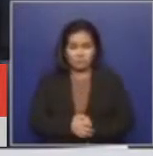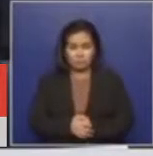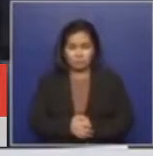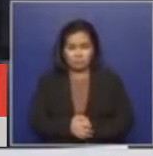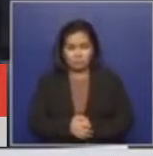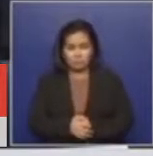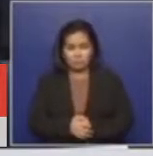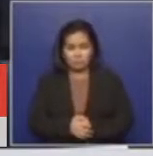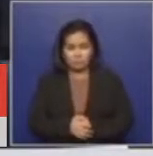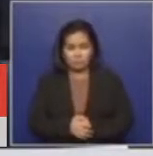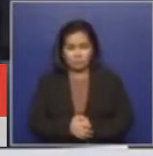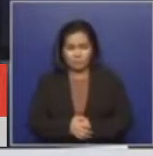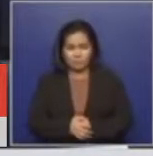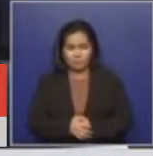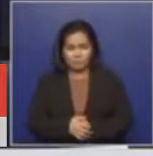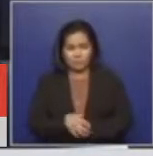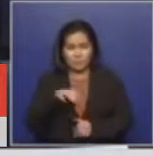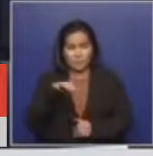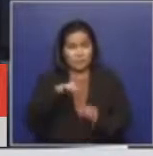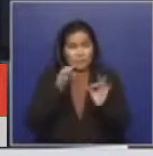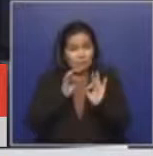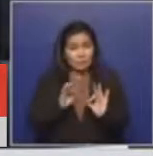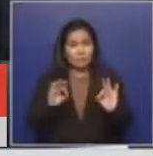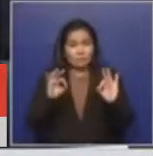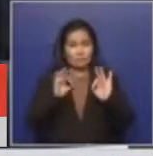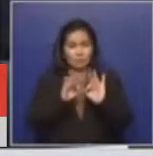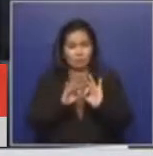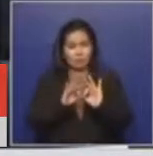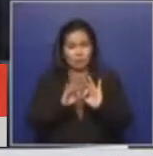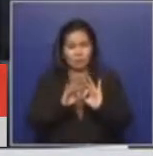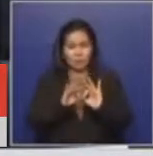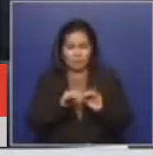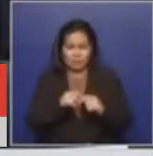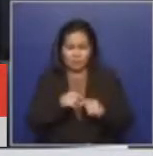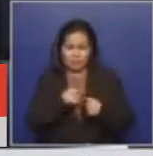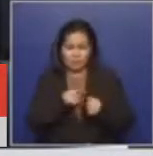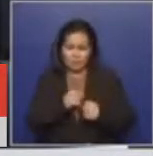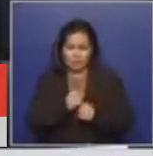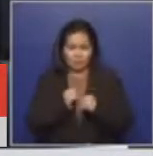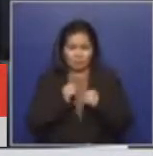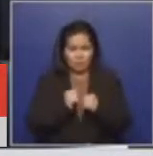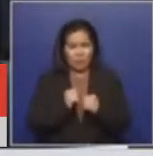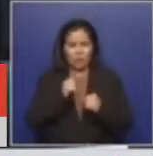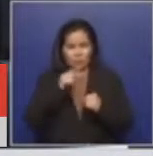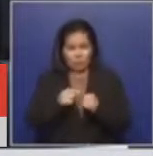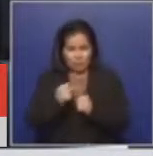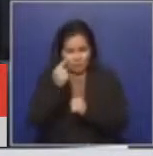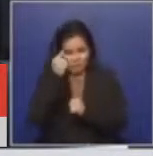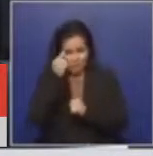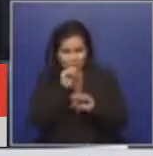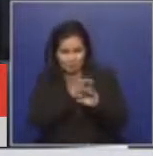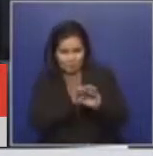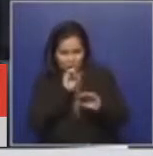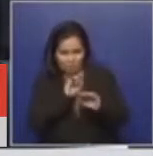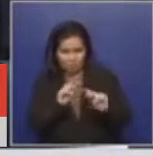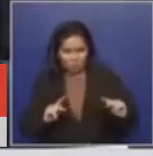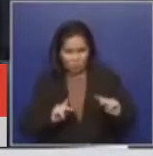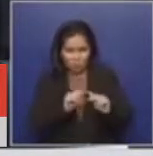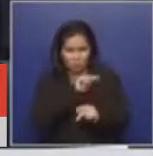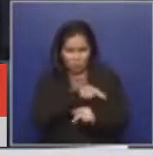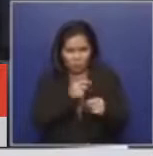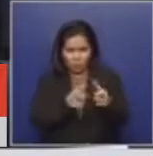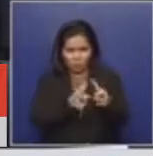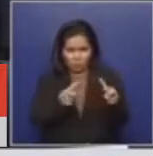หัวใจในการที่จะคิดที่ต้องกล้าหาญที่จะบอกว่ากระทรวงสาธารณสุขเราใหญ่ไปไหม